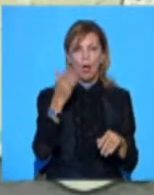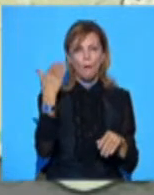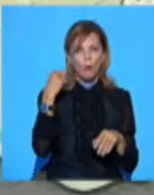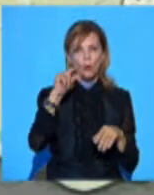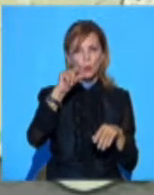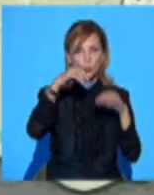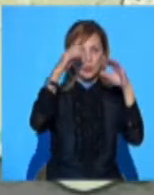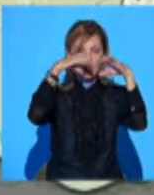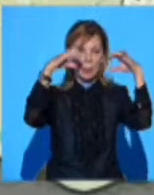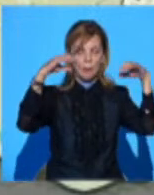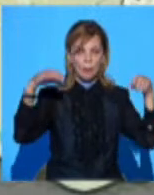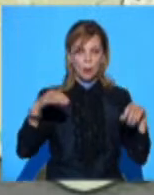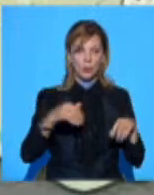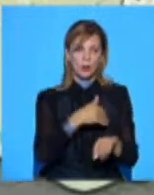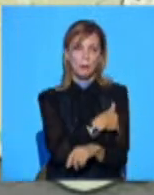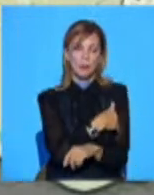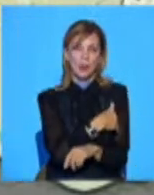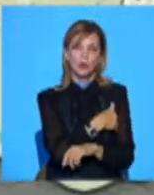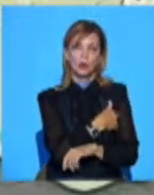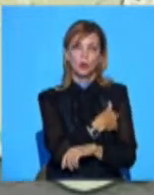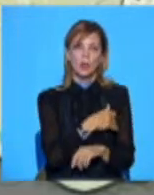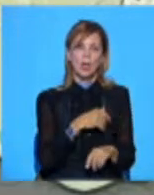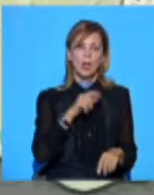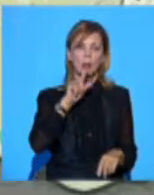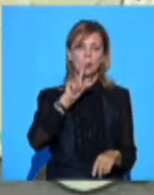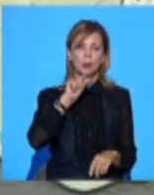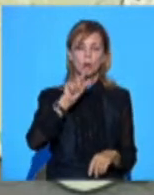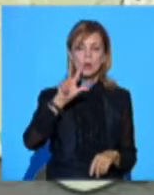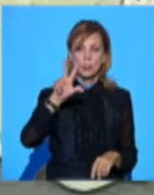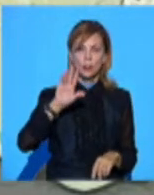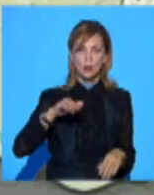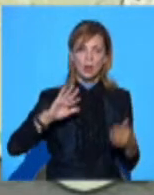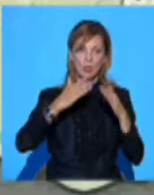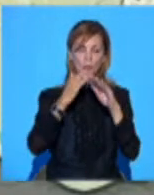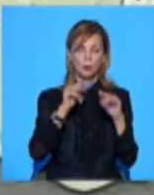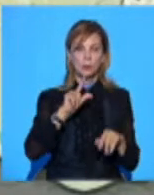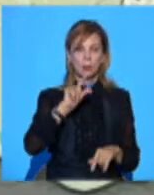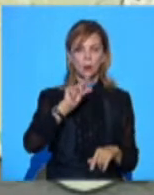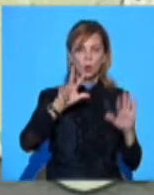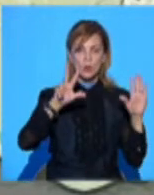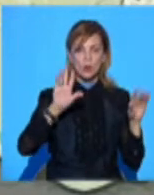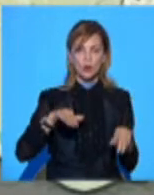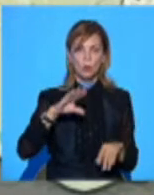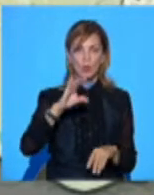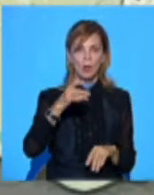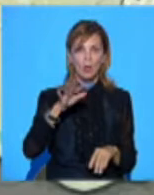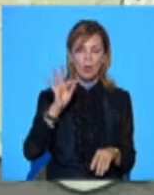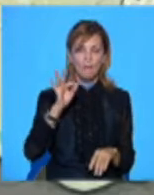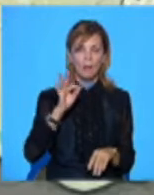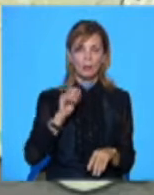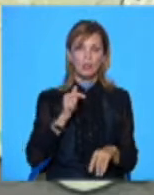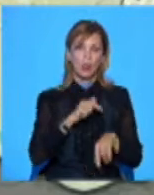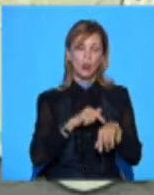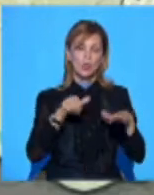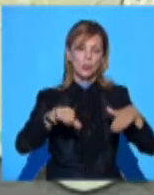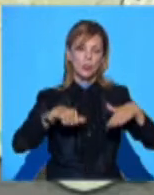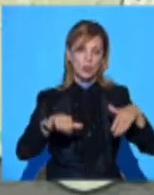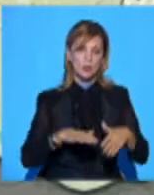slabe. Temperatura aerului avea valori cuprinse între 23 de grade la Polovrat și 28 de grade la Calafat și Băileș la ora